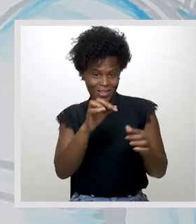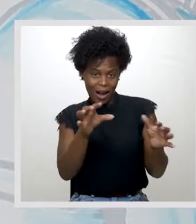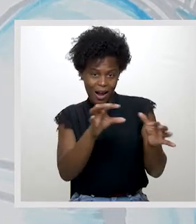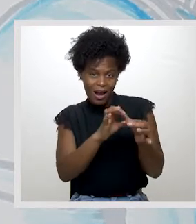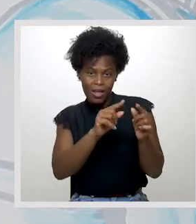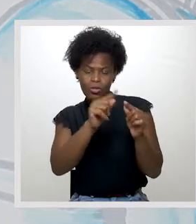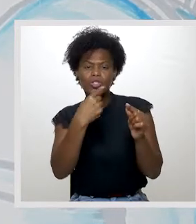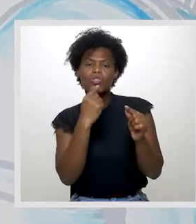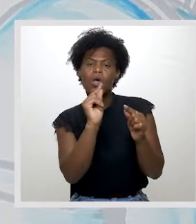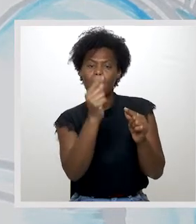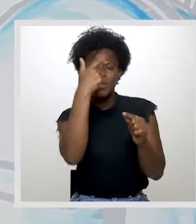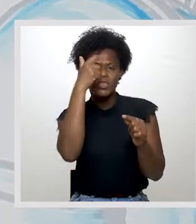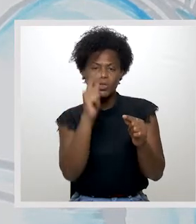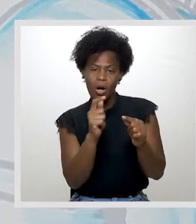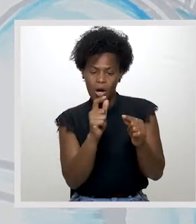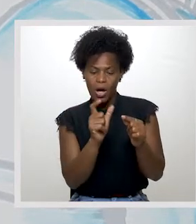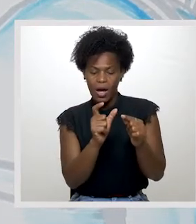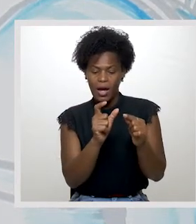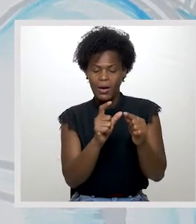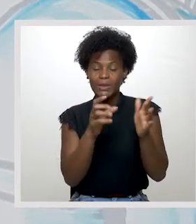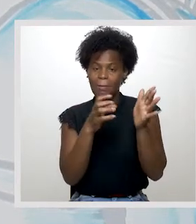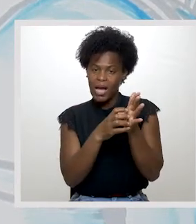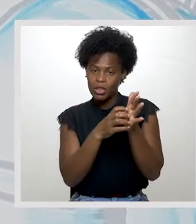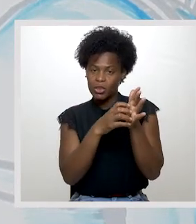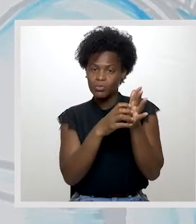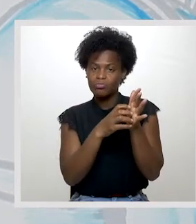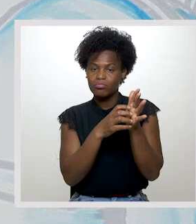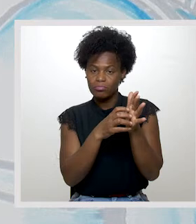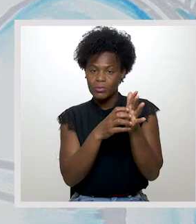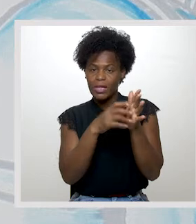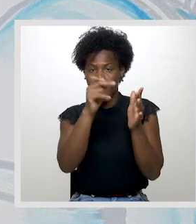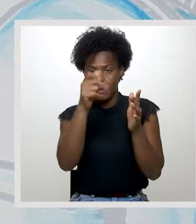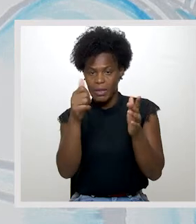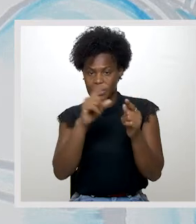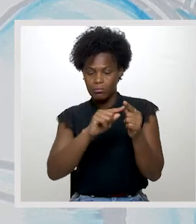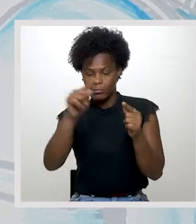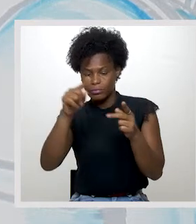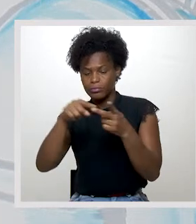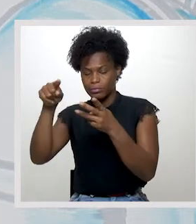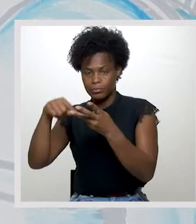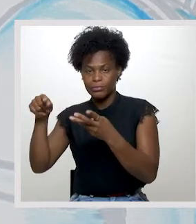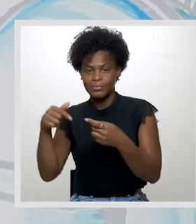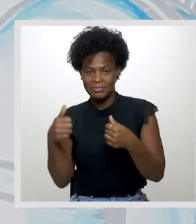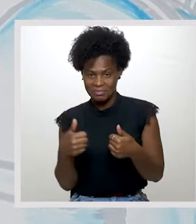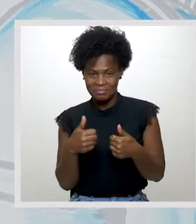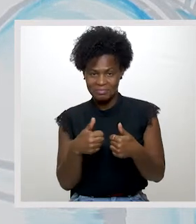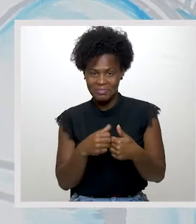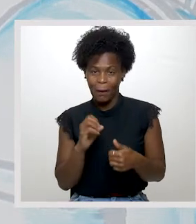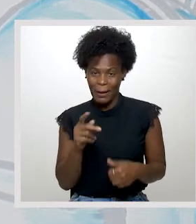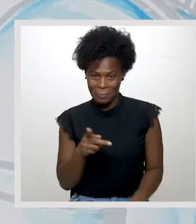associer le nom des personnages aux images A, B et C.